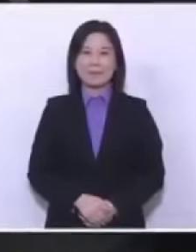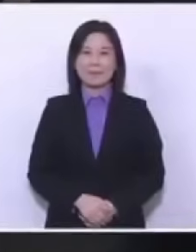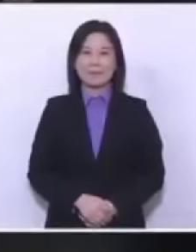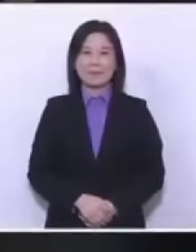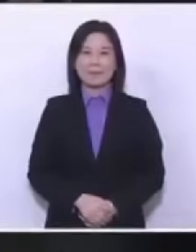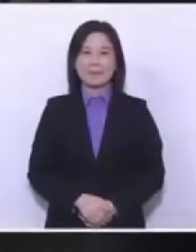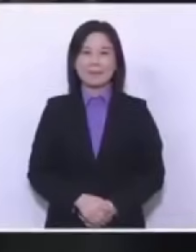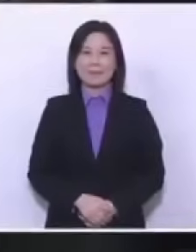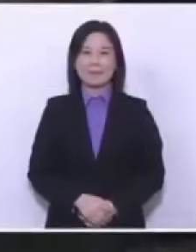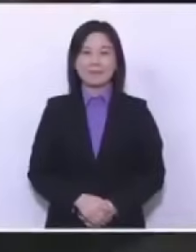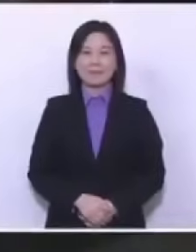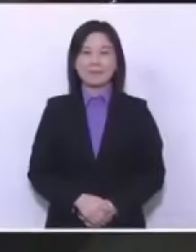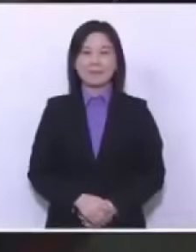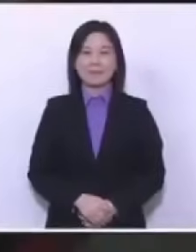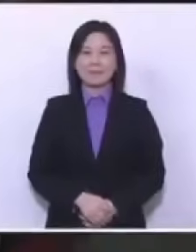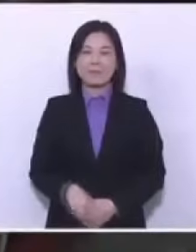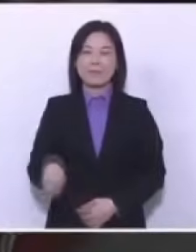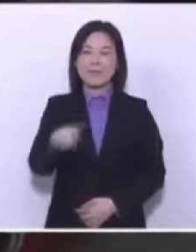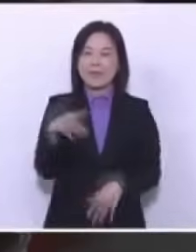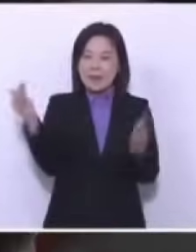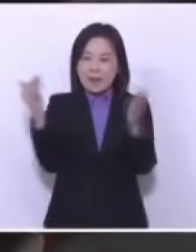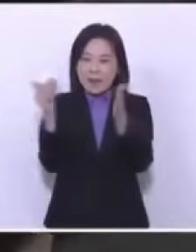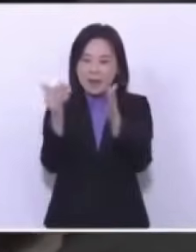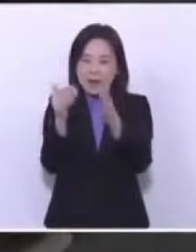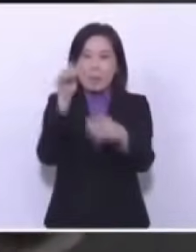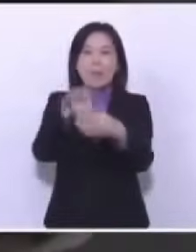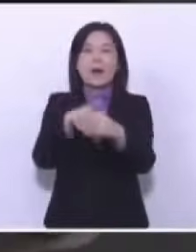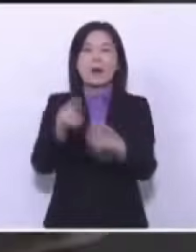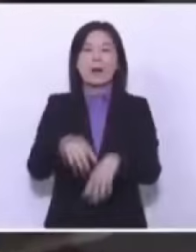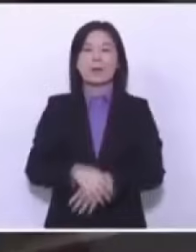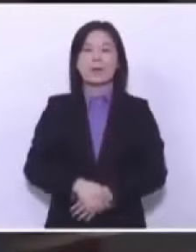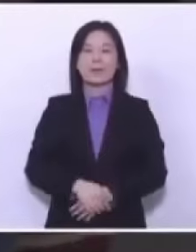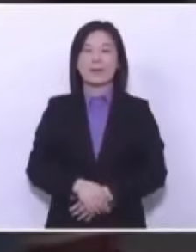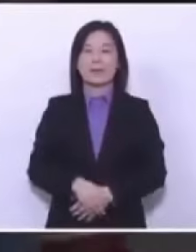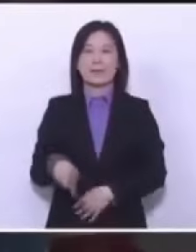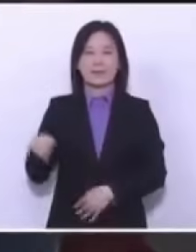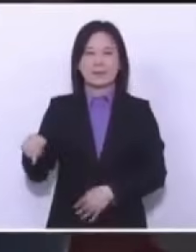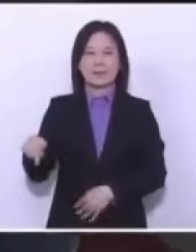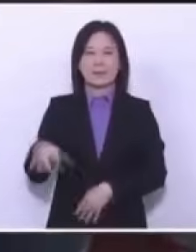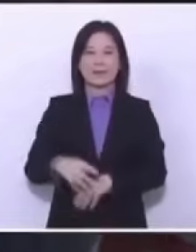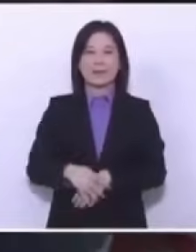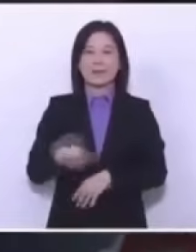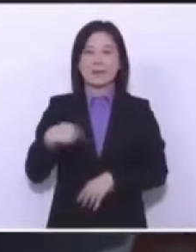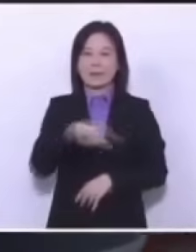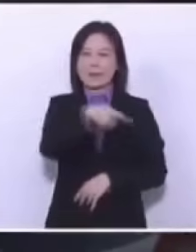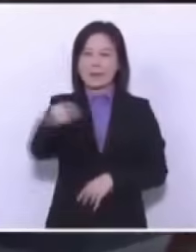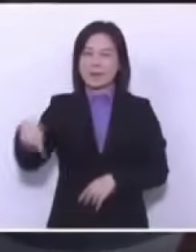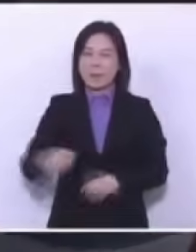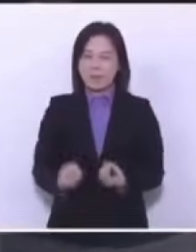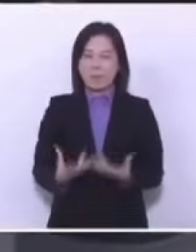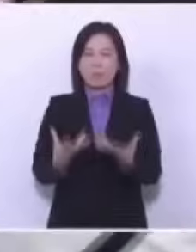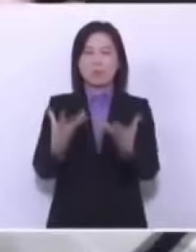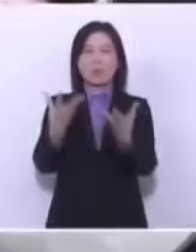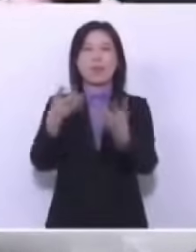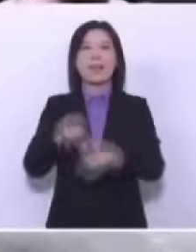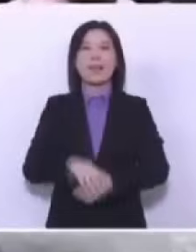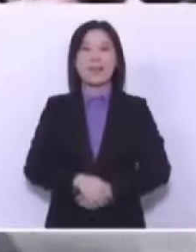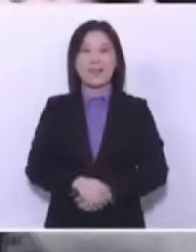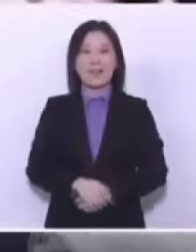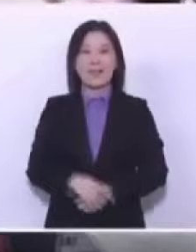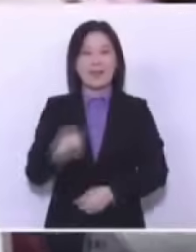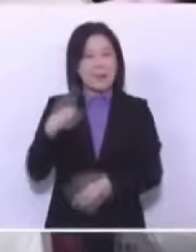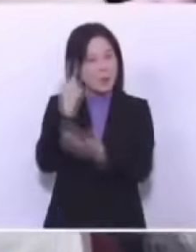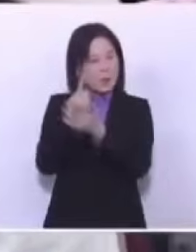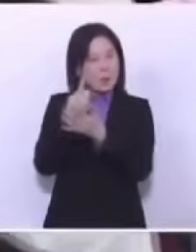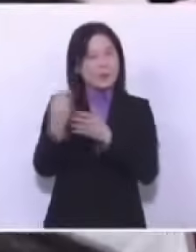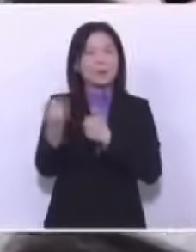随着大选的逼近，我们的队伍也越来越壮大。我每天